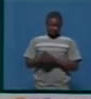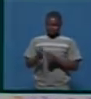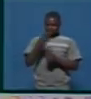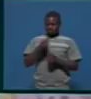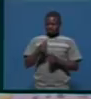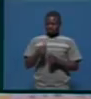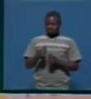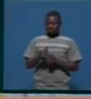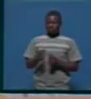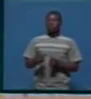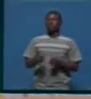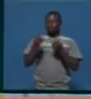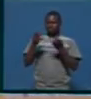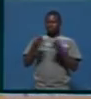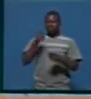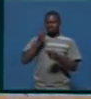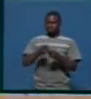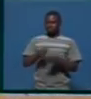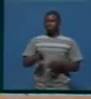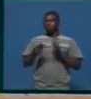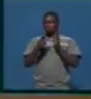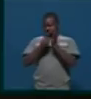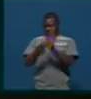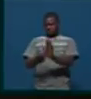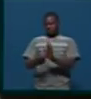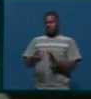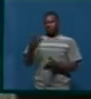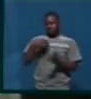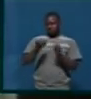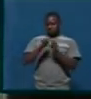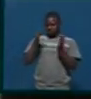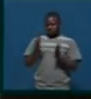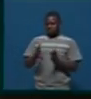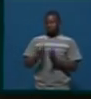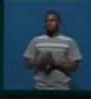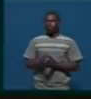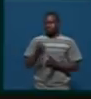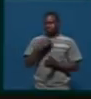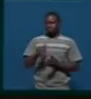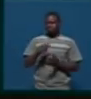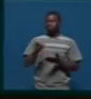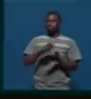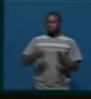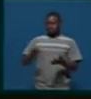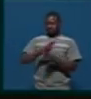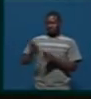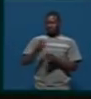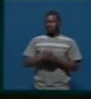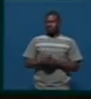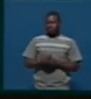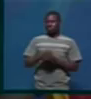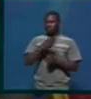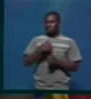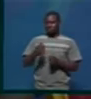été dévoilée à cette conférence de presse. Producteur phonographique, réalisateur de vidéoclips, promoteur de spectacles,